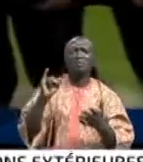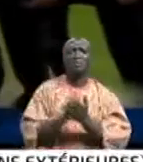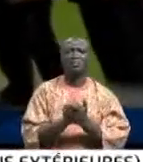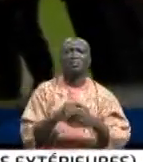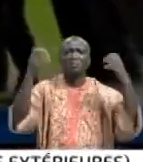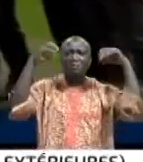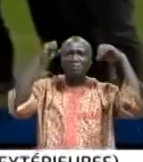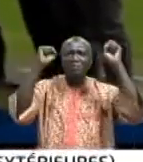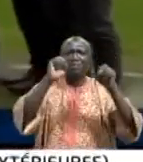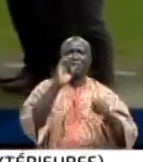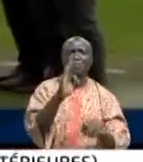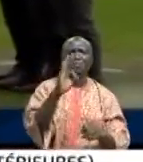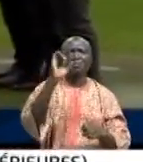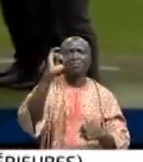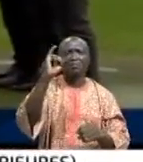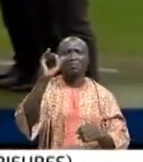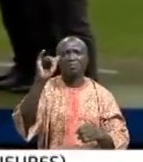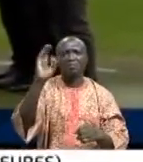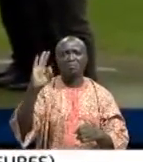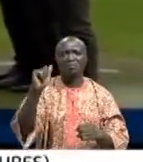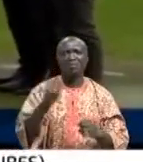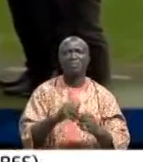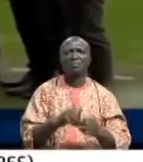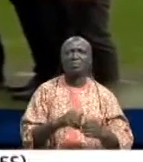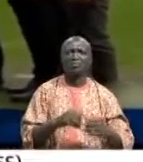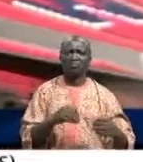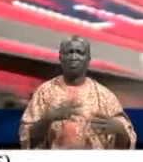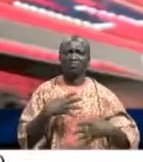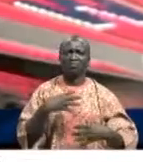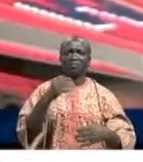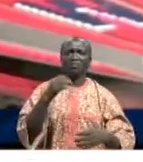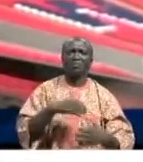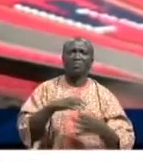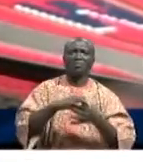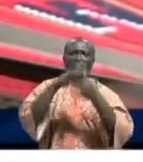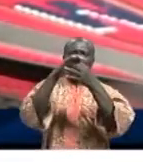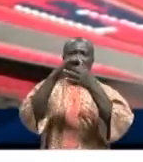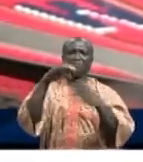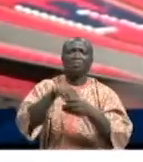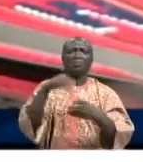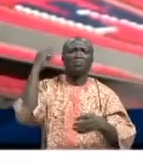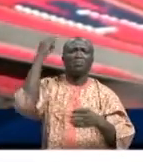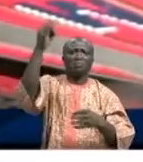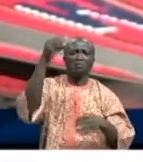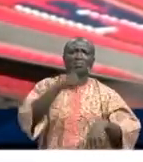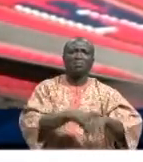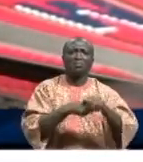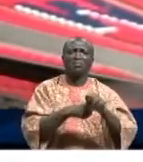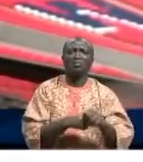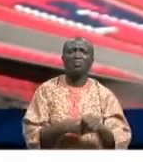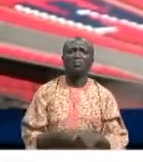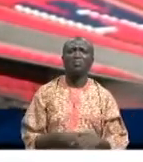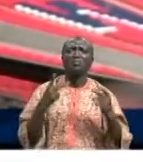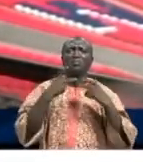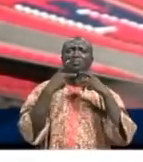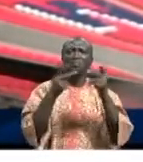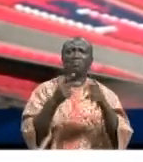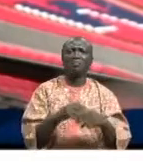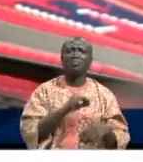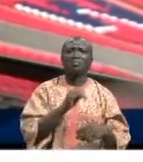s'est dit à 50 ans et confiant pour le futur de la FIFA personne dit-il n'est parfait je suis le dernier